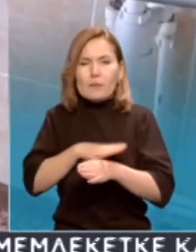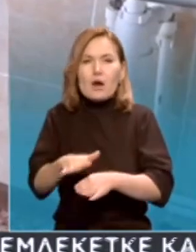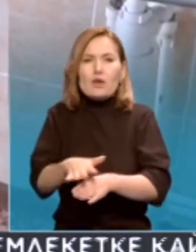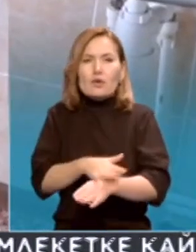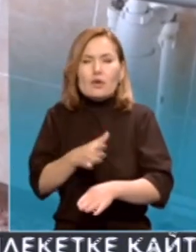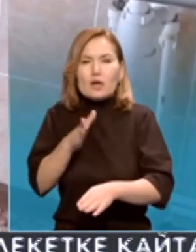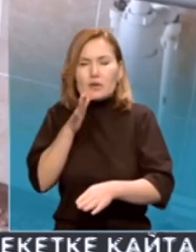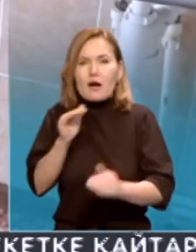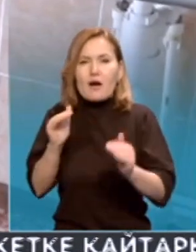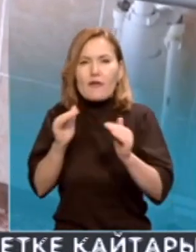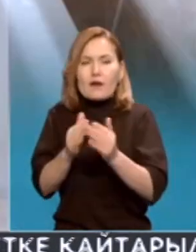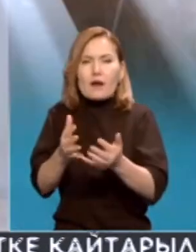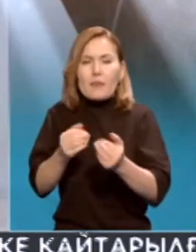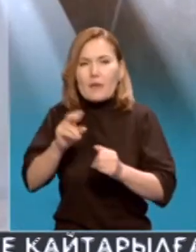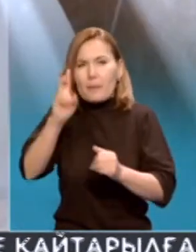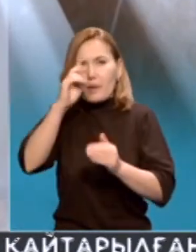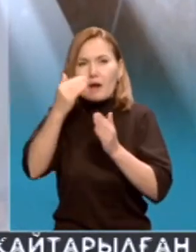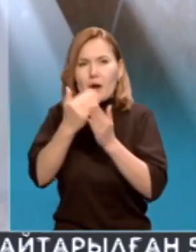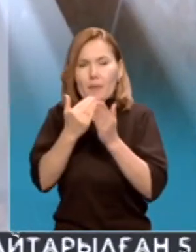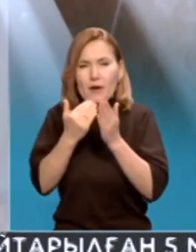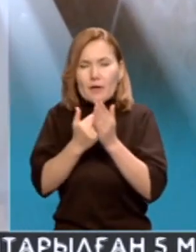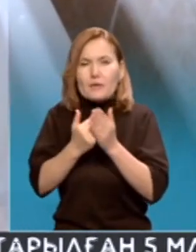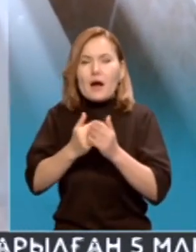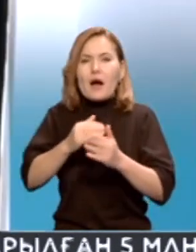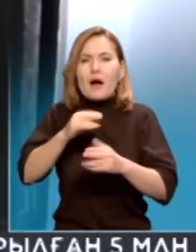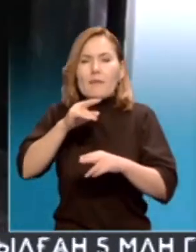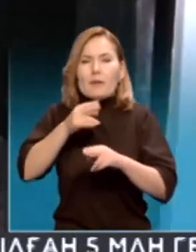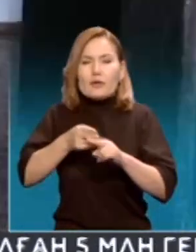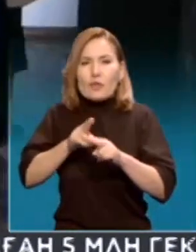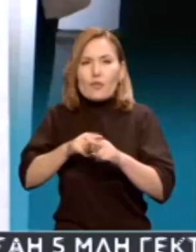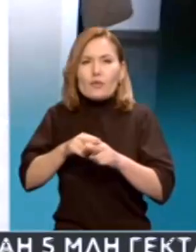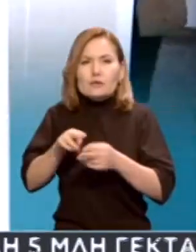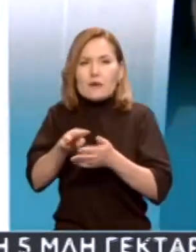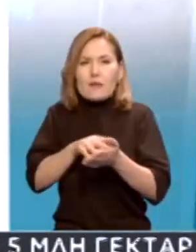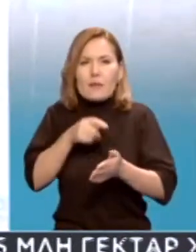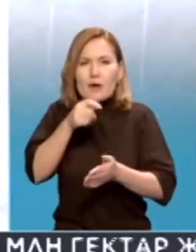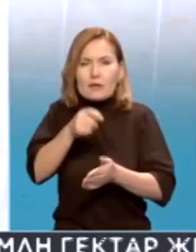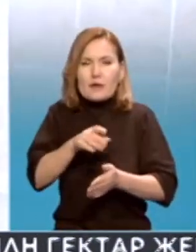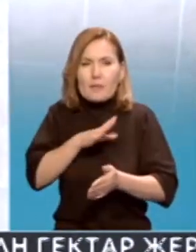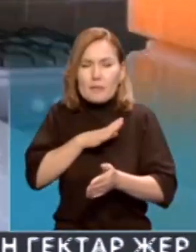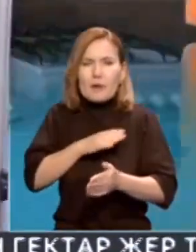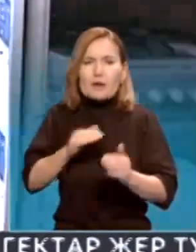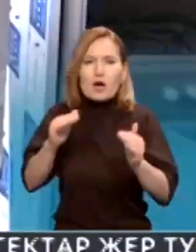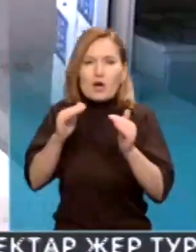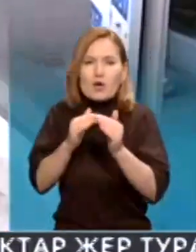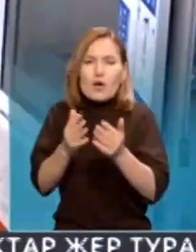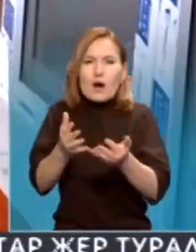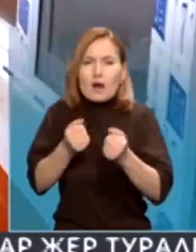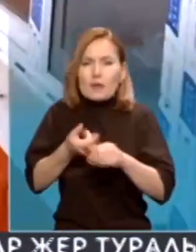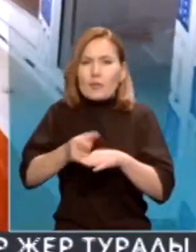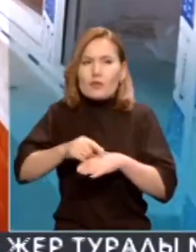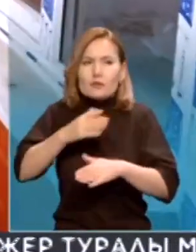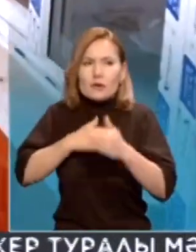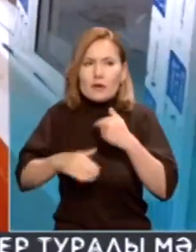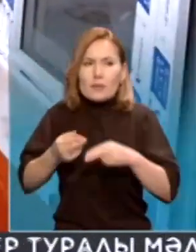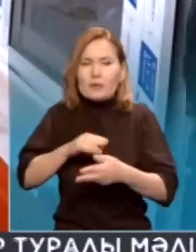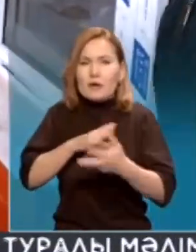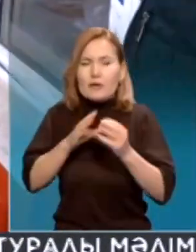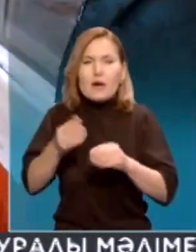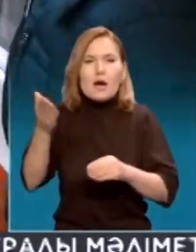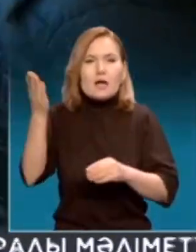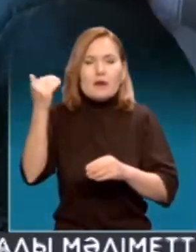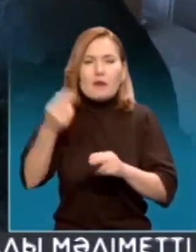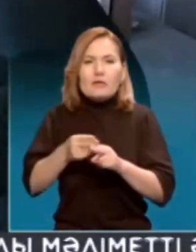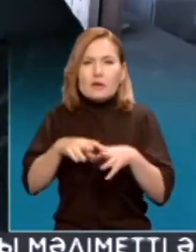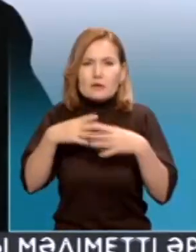жеткізді. Мемлекеттік бағдарлама арқылы баспаналы болуға өтініш беріп, байқаудан сәтті өткен. Енді міне бір бөлмелі пәтер иесі атанды. Ал бұған дейін